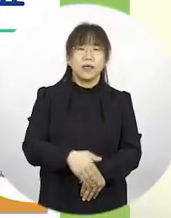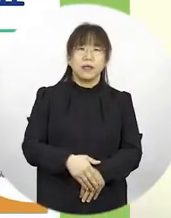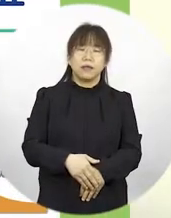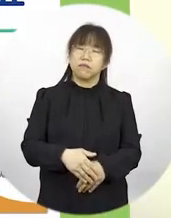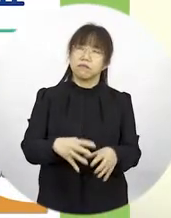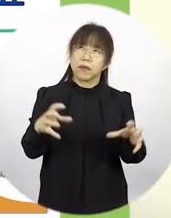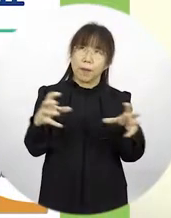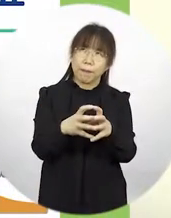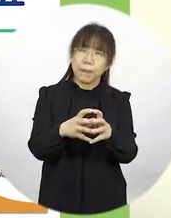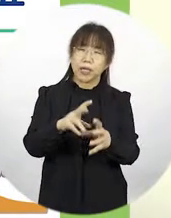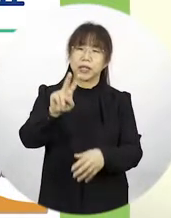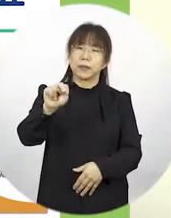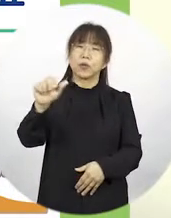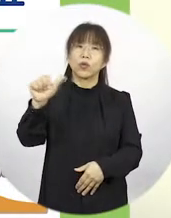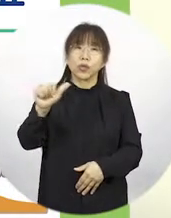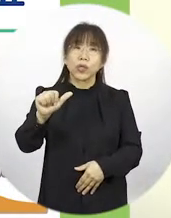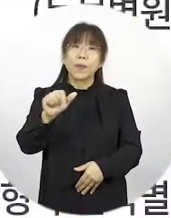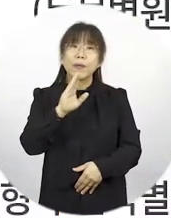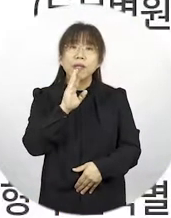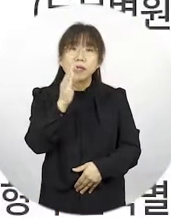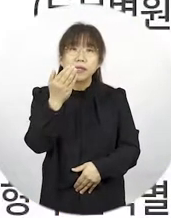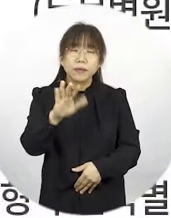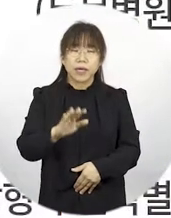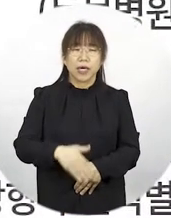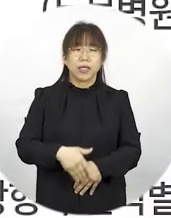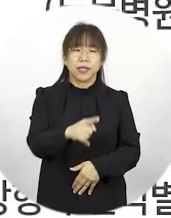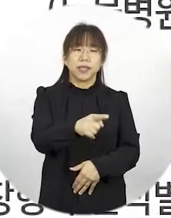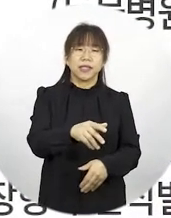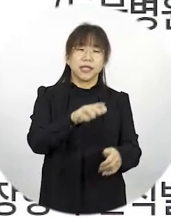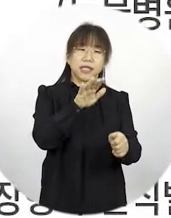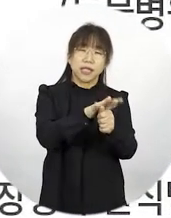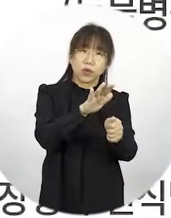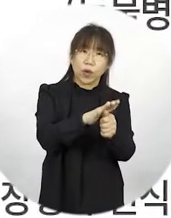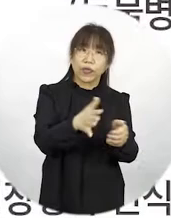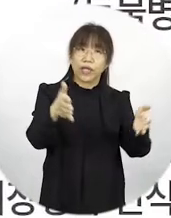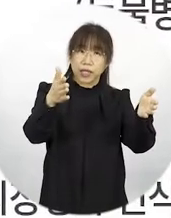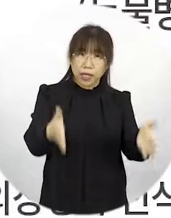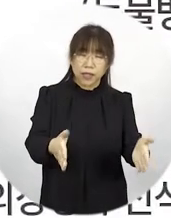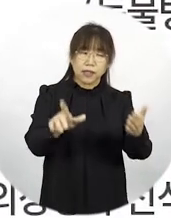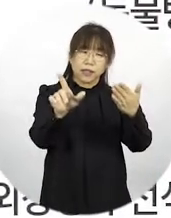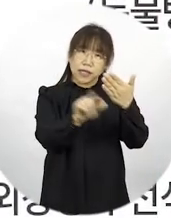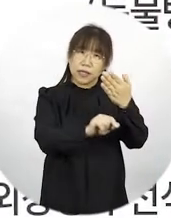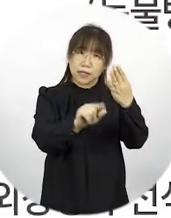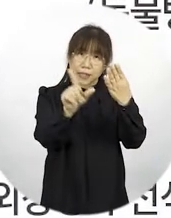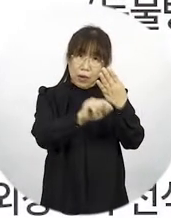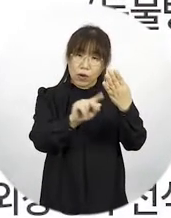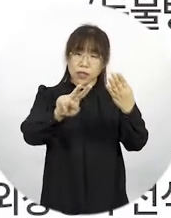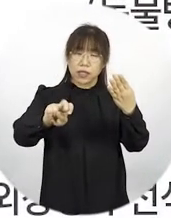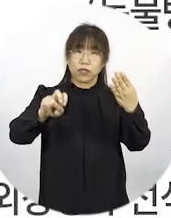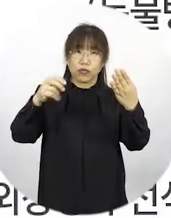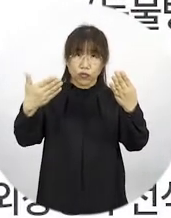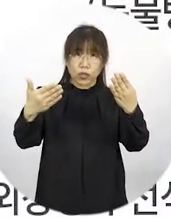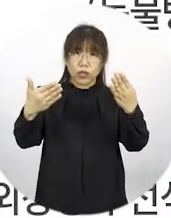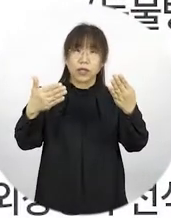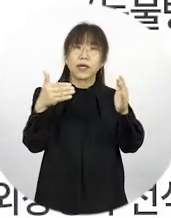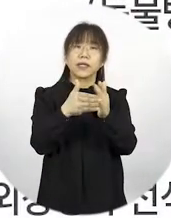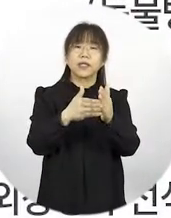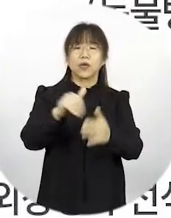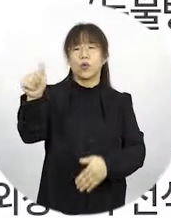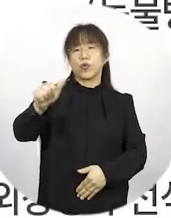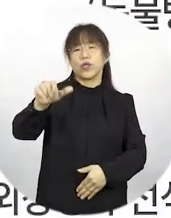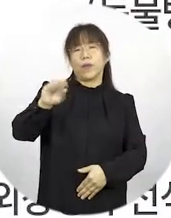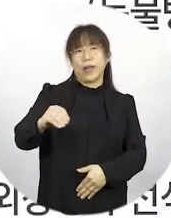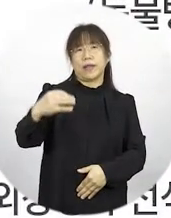시술비용을 포함한 2만 5천 원이지만 접종 지원 기간인 4월 29일까지는 시술비용 5천 원만 부담하면